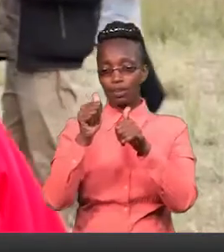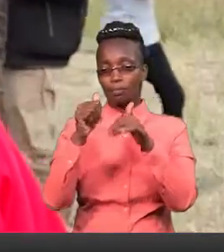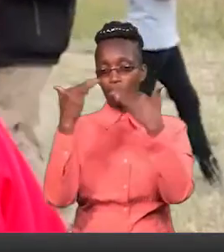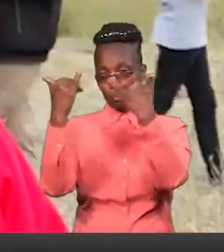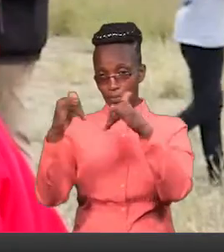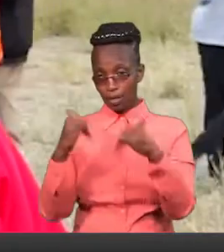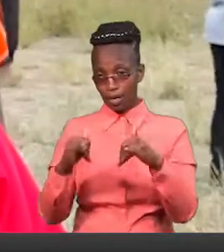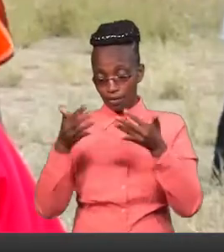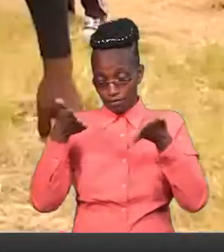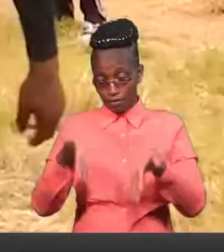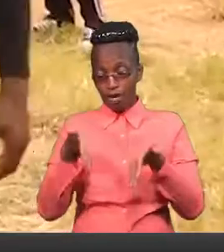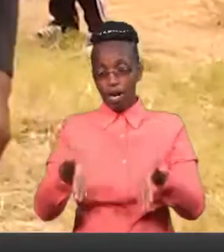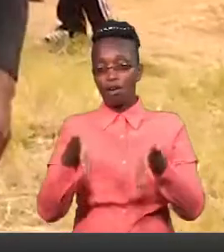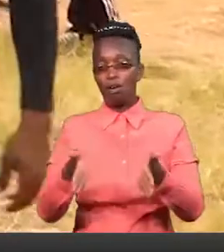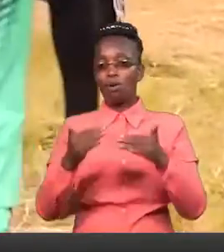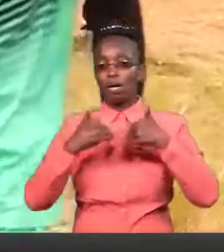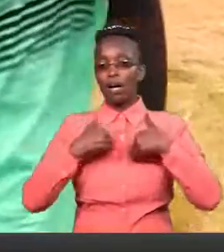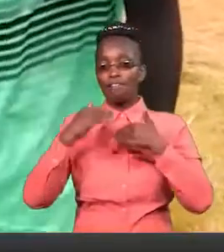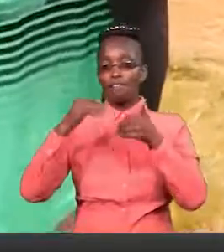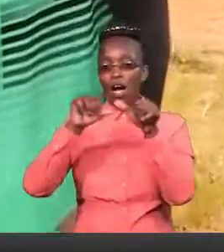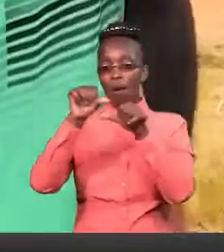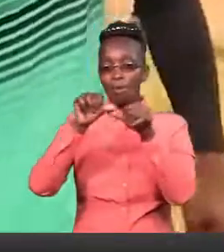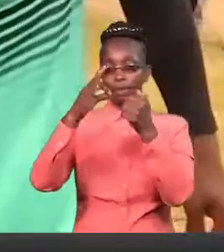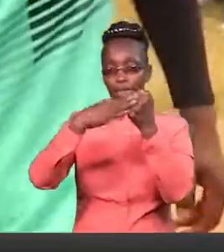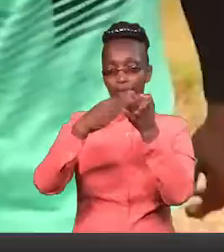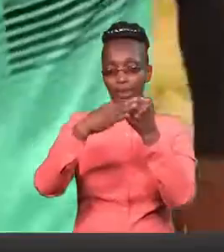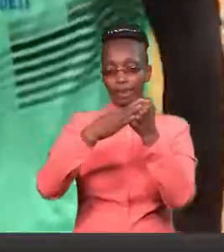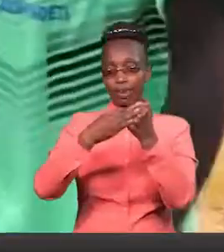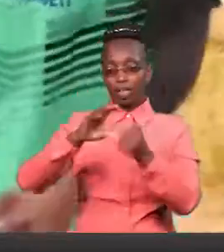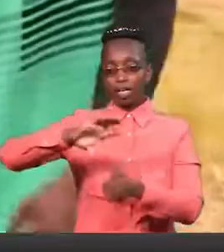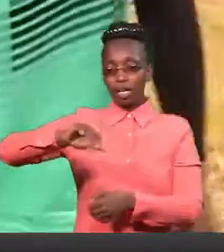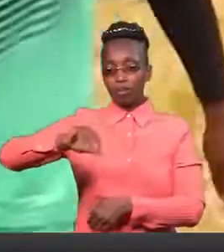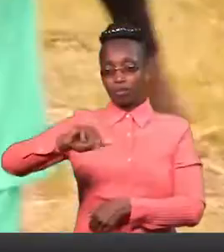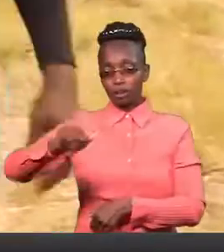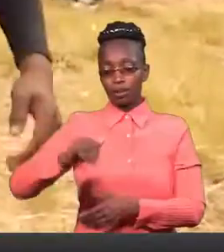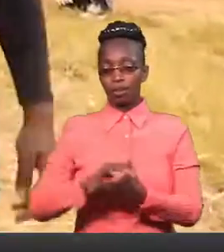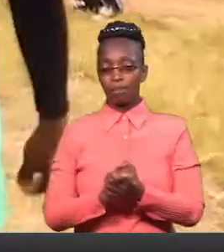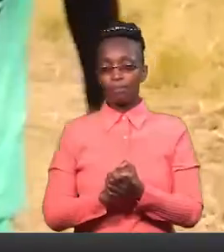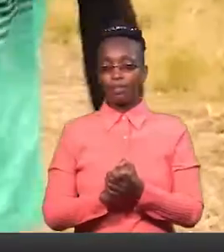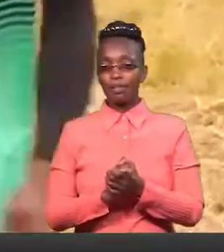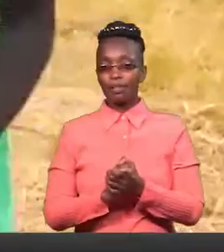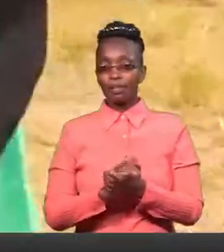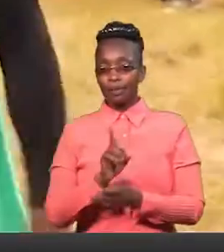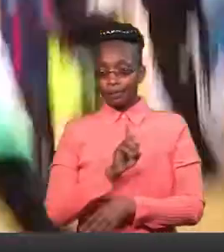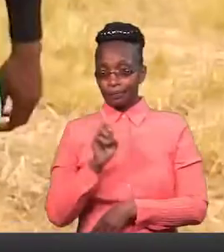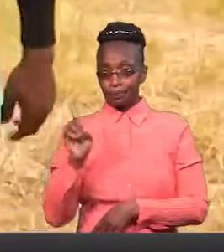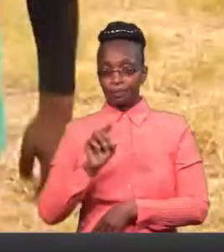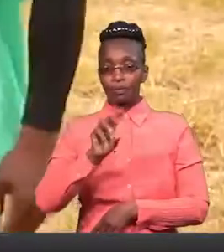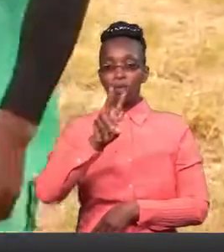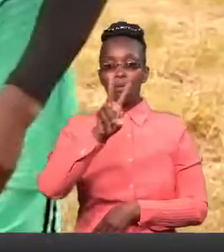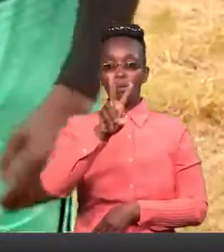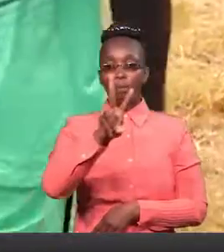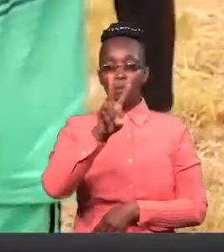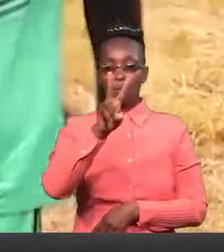kaunti 8. Katibu msaidizi katika wizara uchukuzi wa vinyandeti akisifia hatua hii,